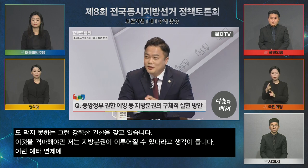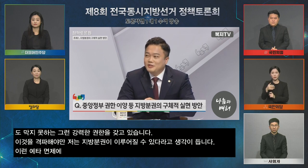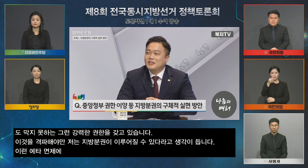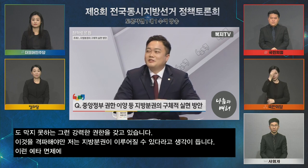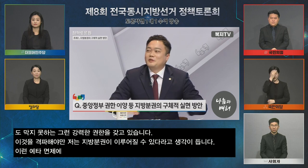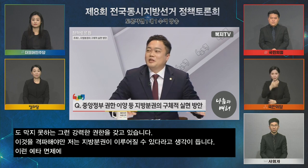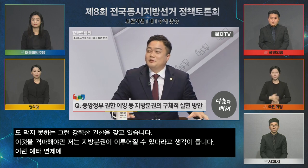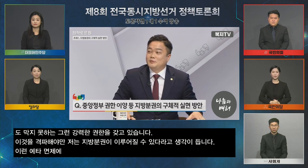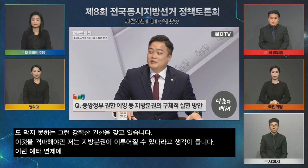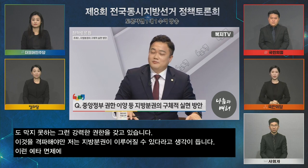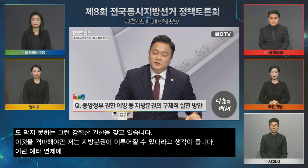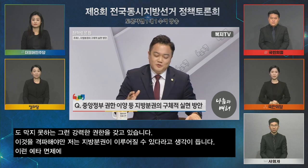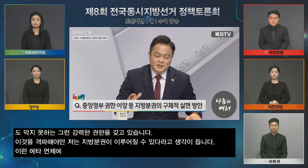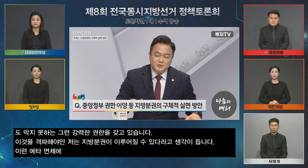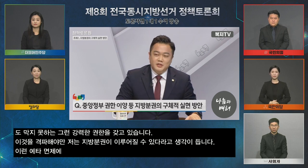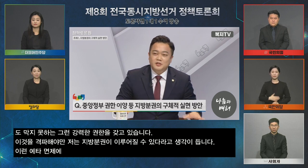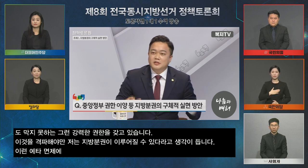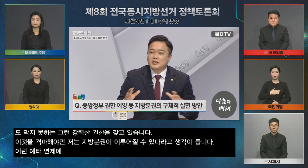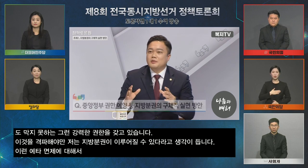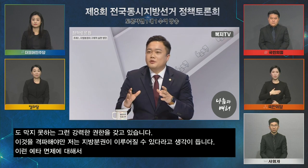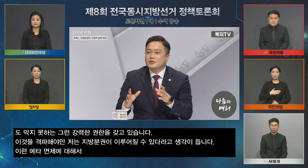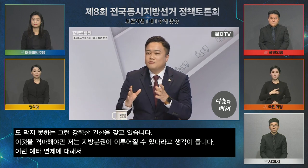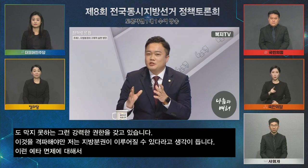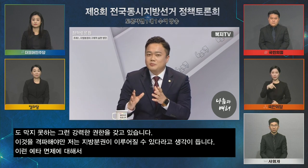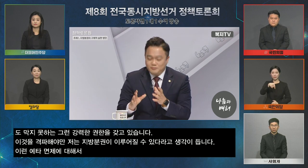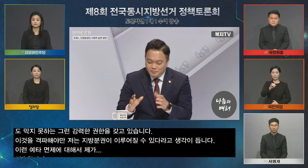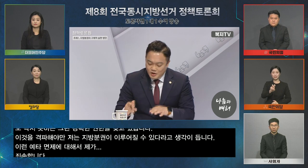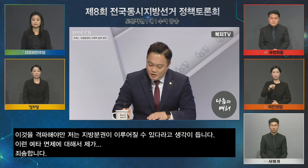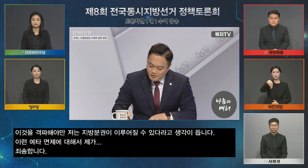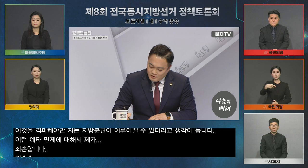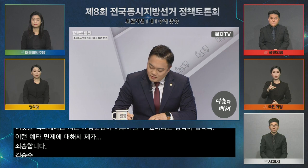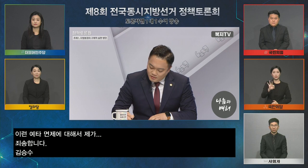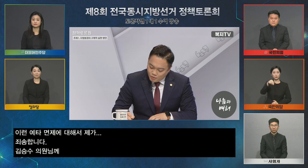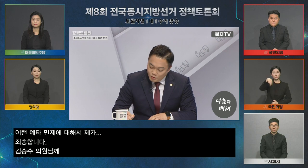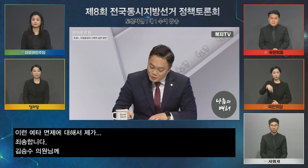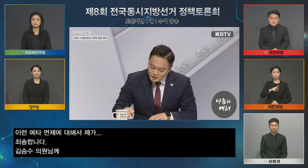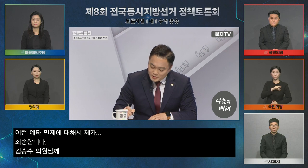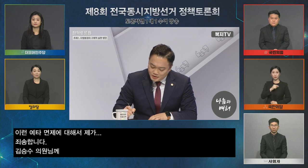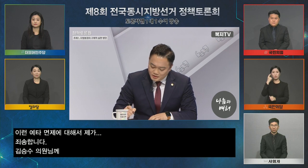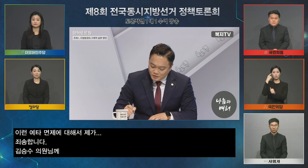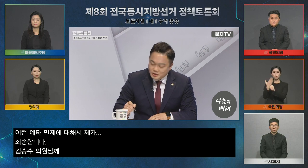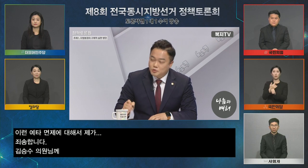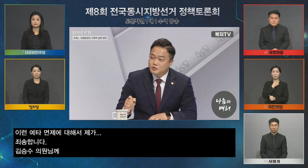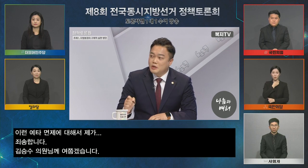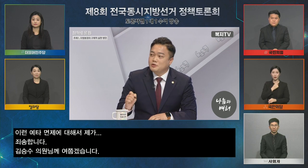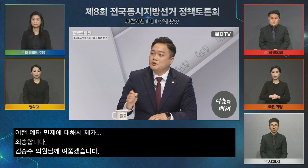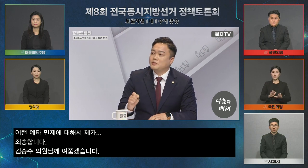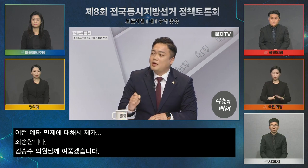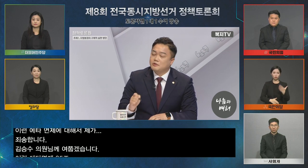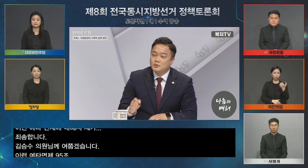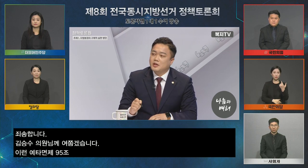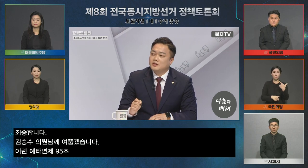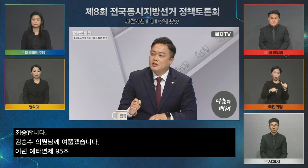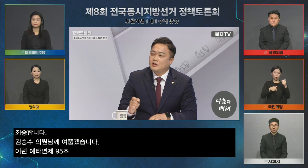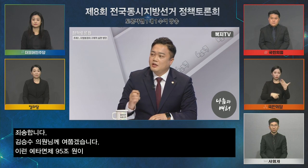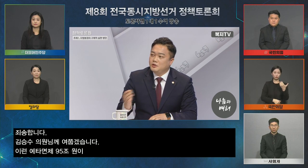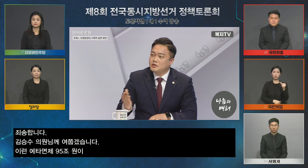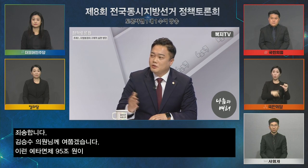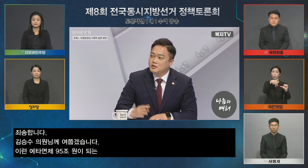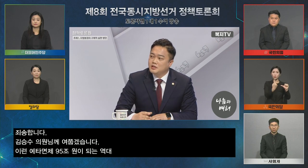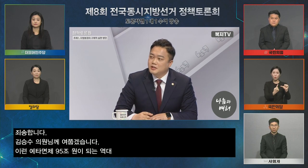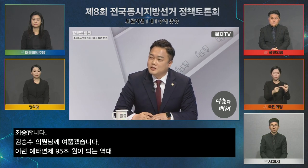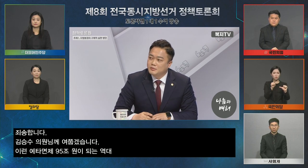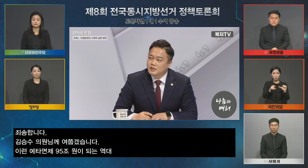김승수 의원님께 여쭙겠습니다. 이런 예타 면제 95조 원에 되는 역대 정부 최고치를 기록했는데